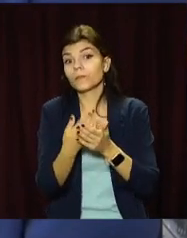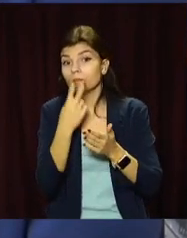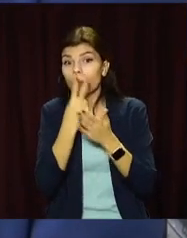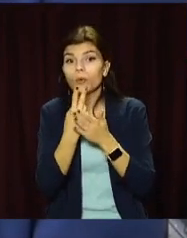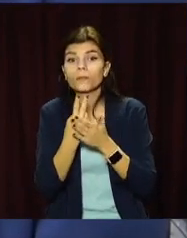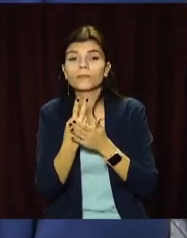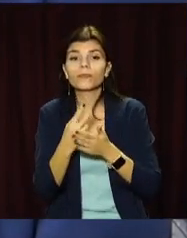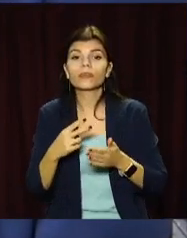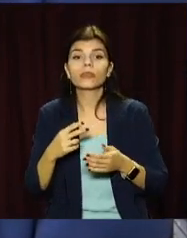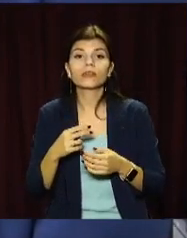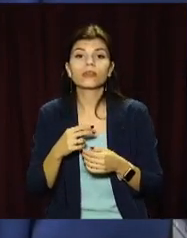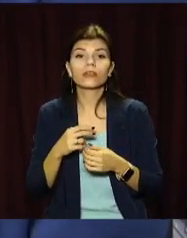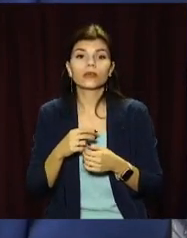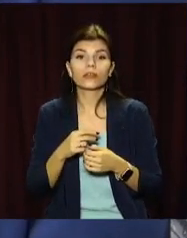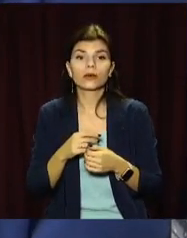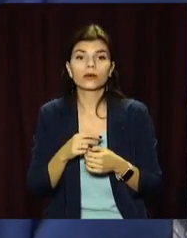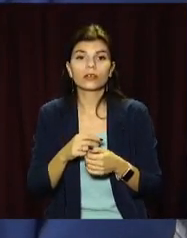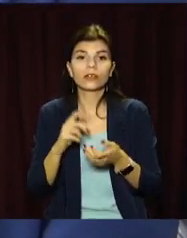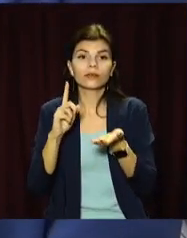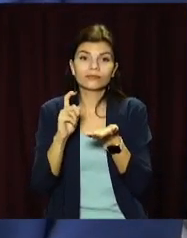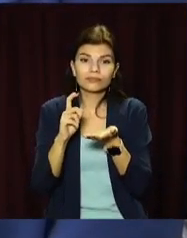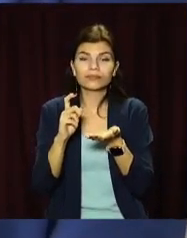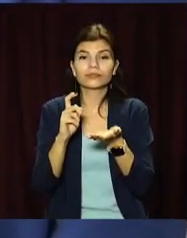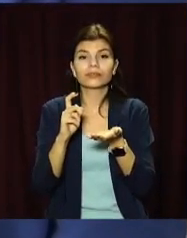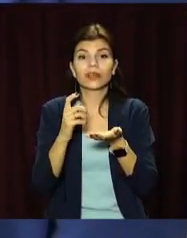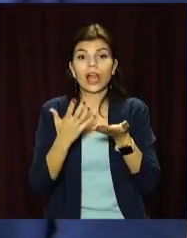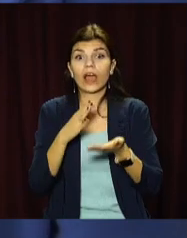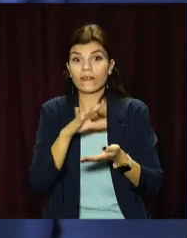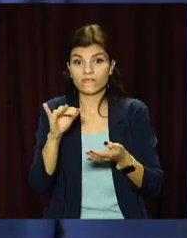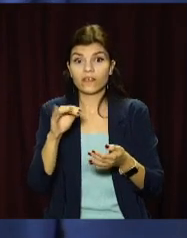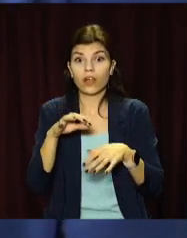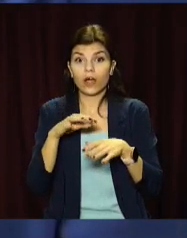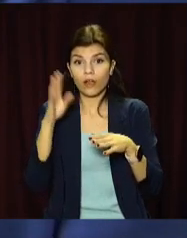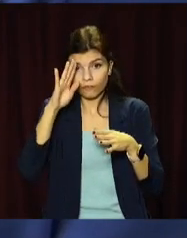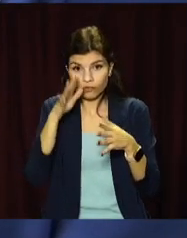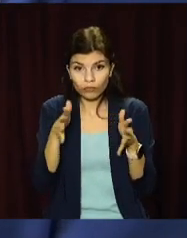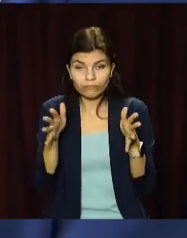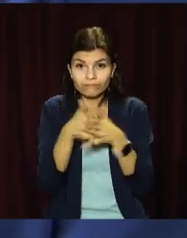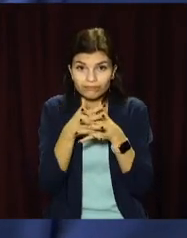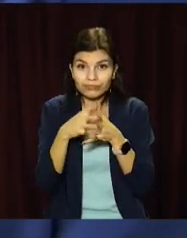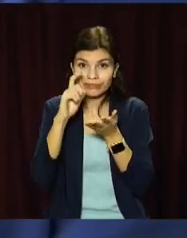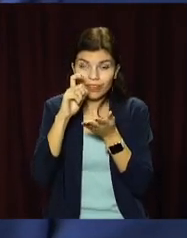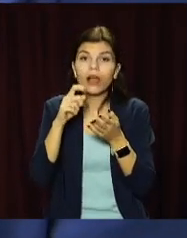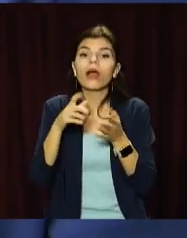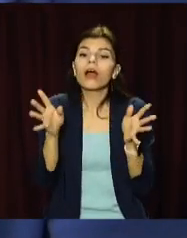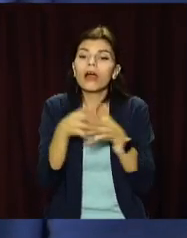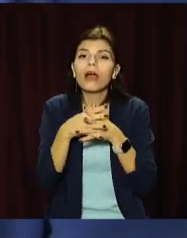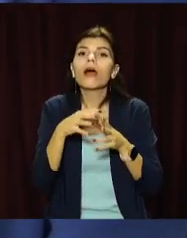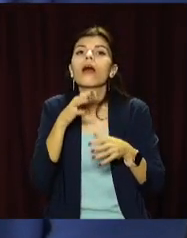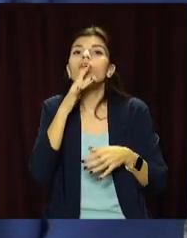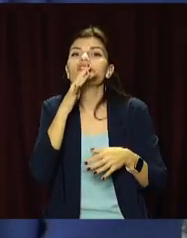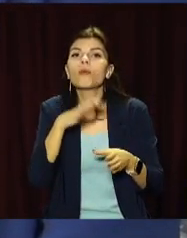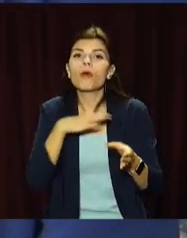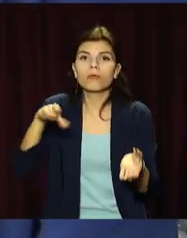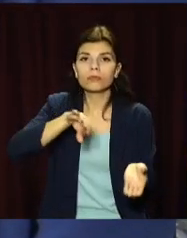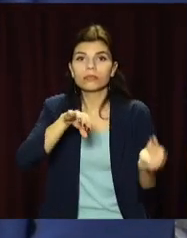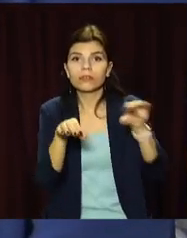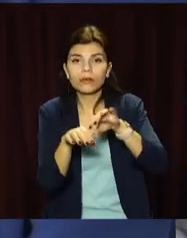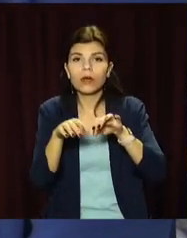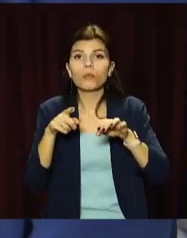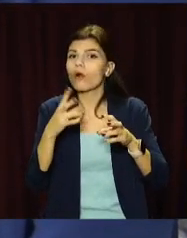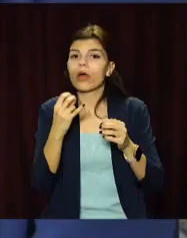виробниче та пакування так, з дезінфікуючим засобом. Якщо ви його розводите, ви повинні вказувати час розведення, тому що він має